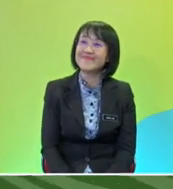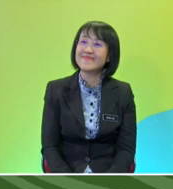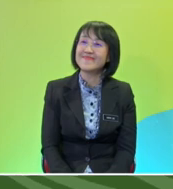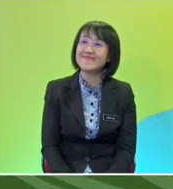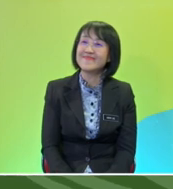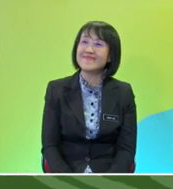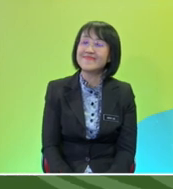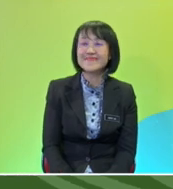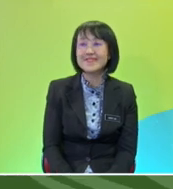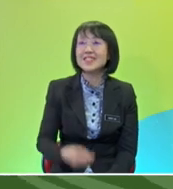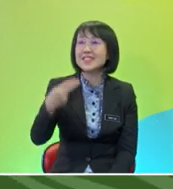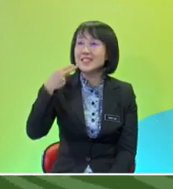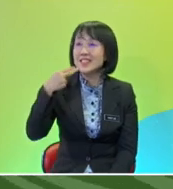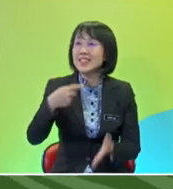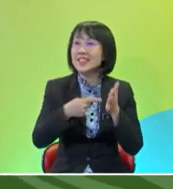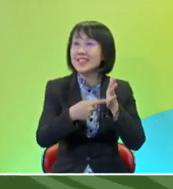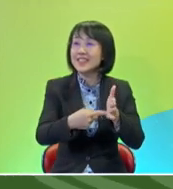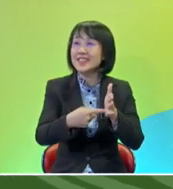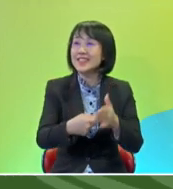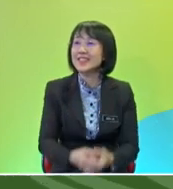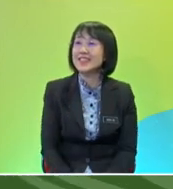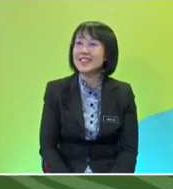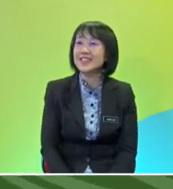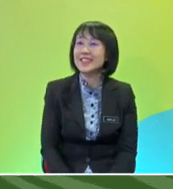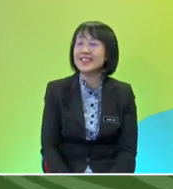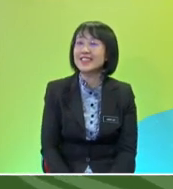Hazika. Oh, adik Hazika dia pilih